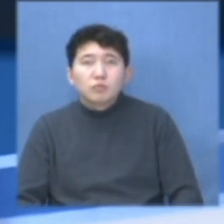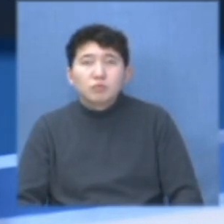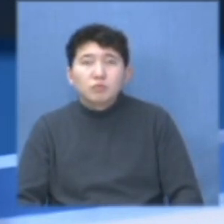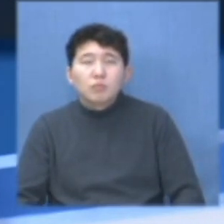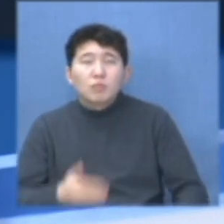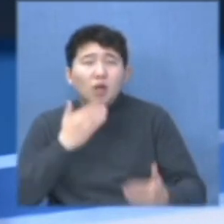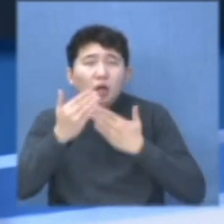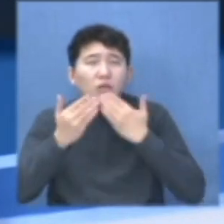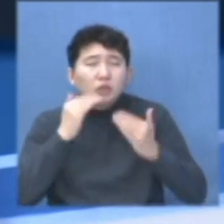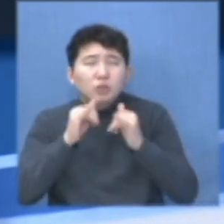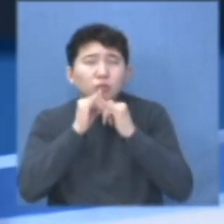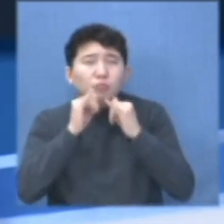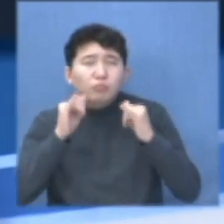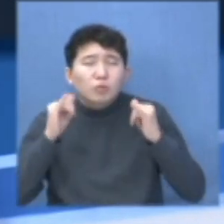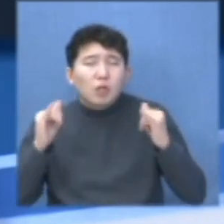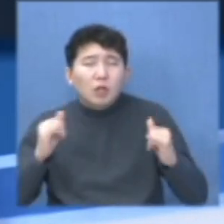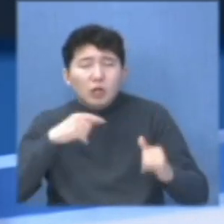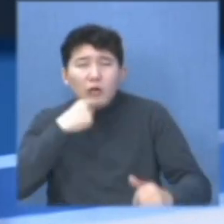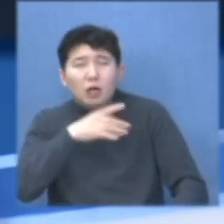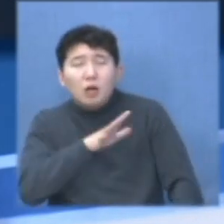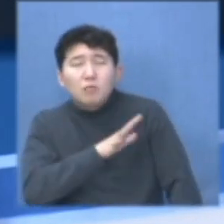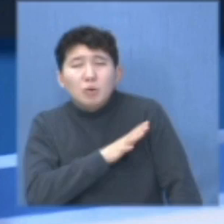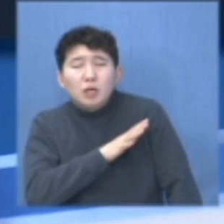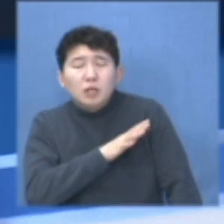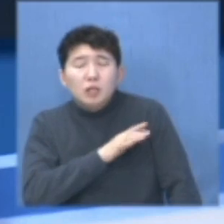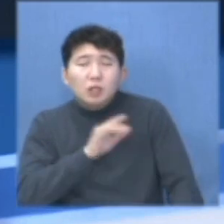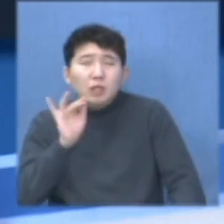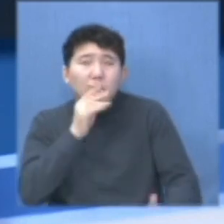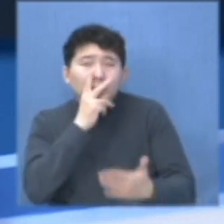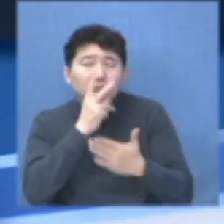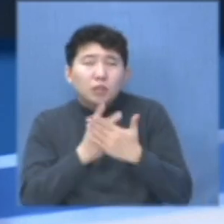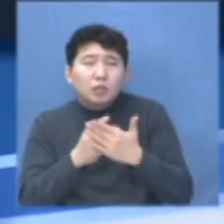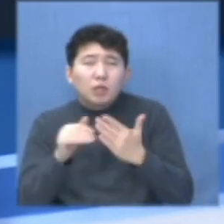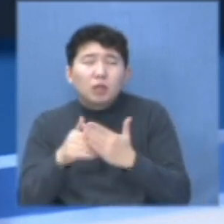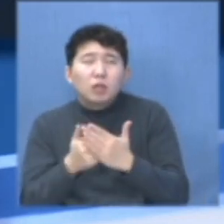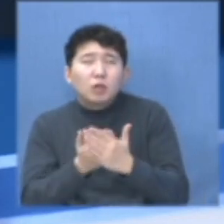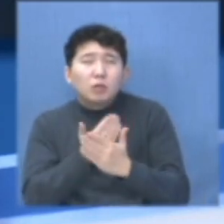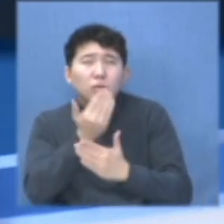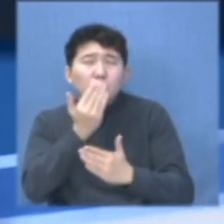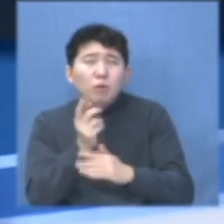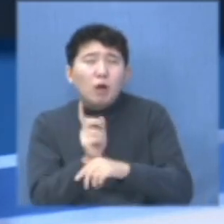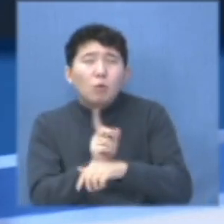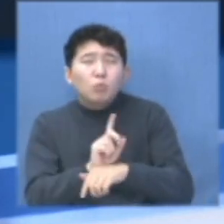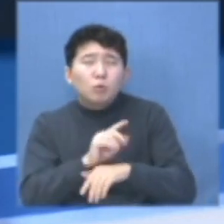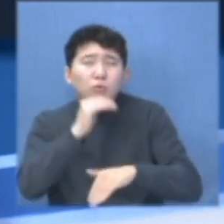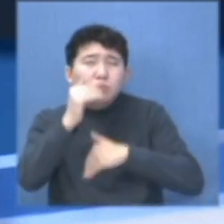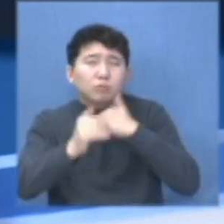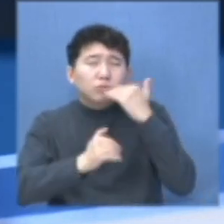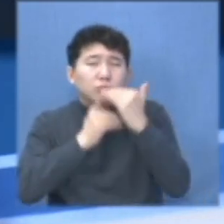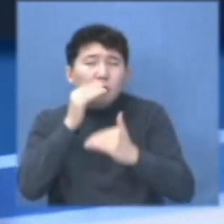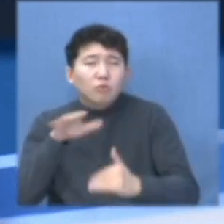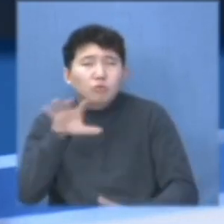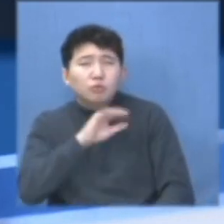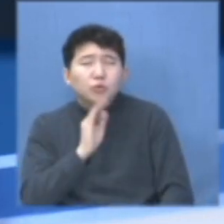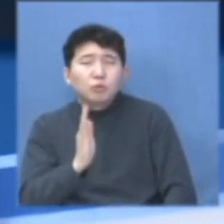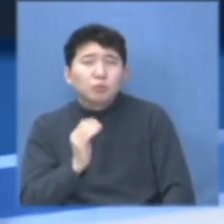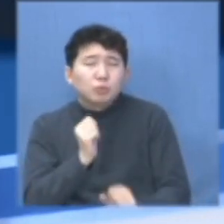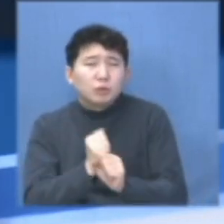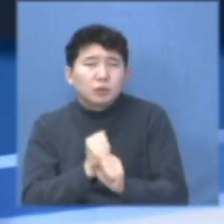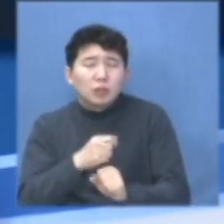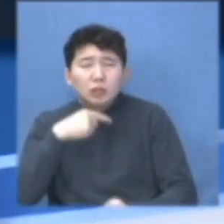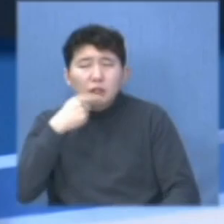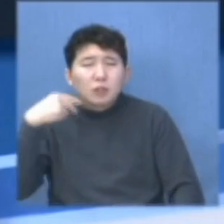келе жатқанын жеткізді. Өзара ынтымақтастық көрсеткіштерін жаңа деңгейге көтеру үшін қолдан келгеннің бәрін жасаймыз, деді